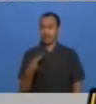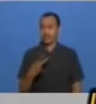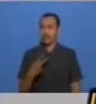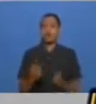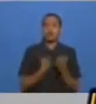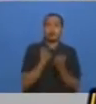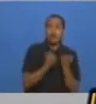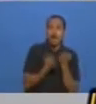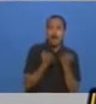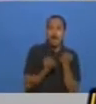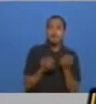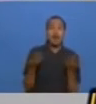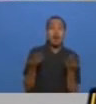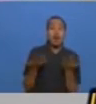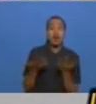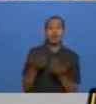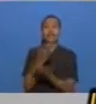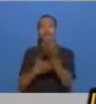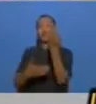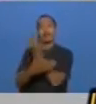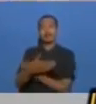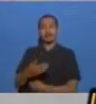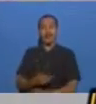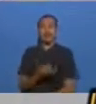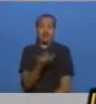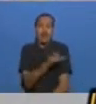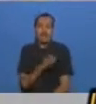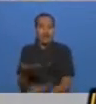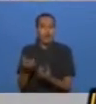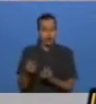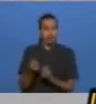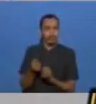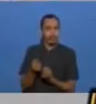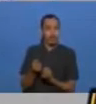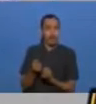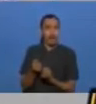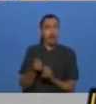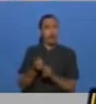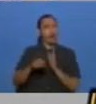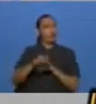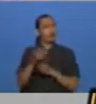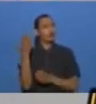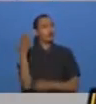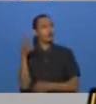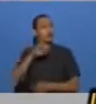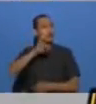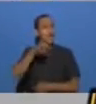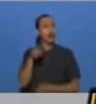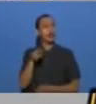bagaimana teman-teman penyandang disabilitas juga mendapatkan vaksin. Waktu itu baru lansia ya. Waktu itu baru lansia. Bagaimana teman-teman, karena teman-teman itu